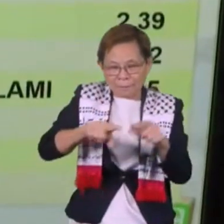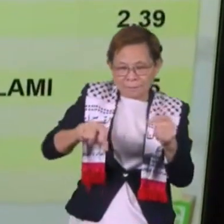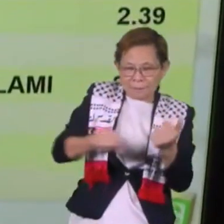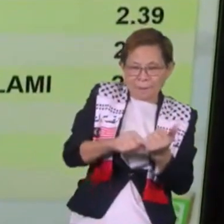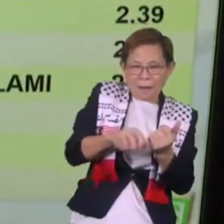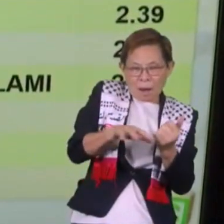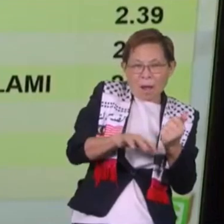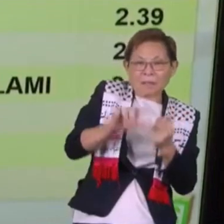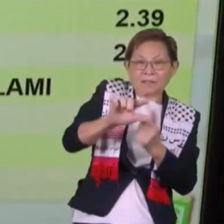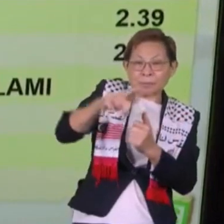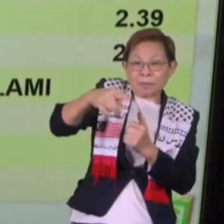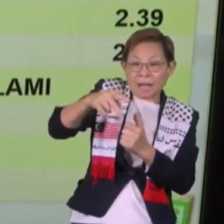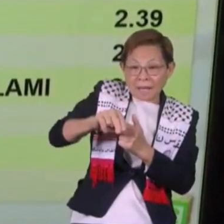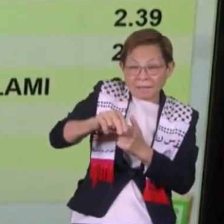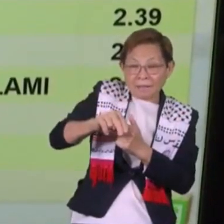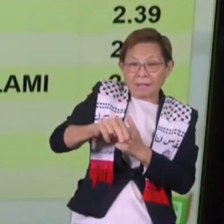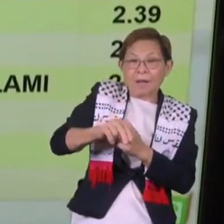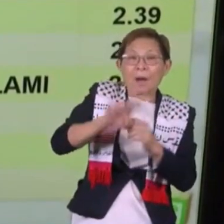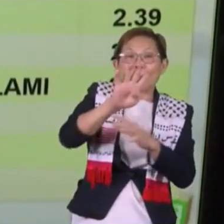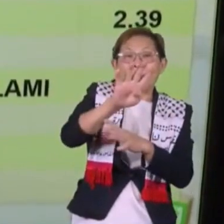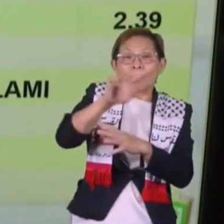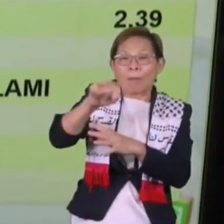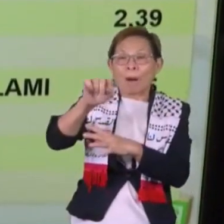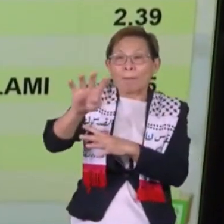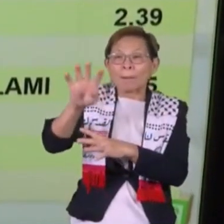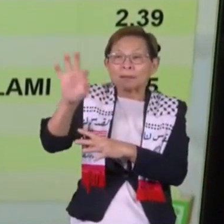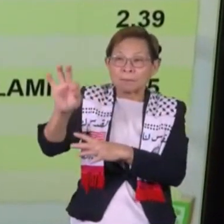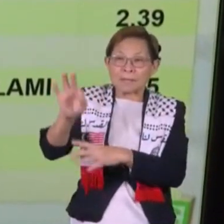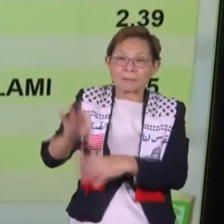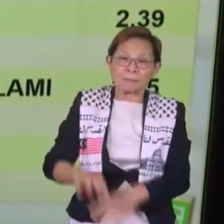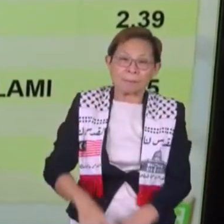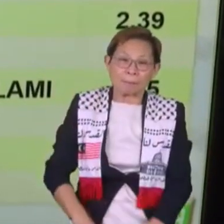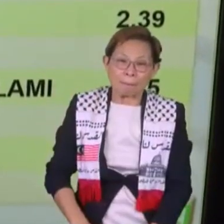calon layak menerima sijil. Grade purata negeri yang dicatat pula adalah 4.49.